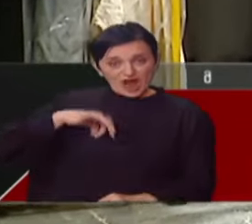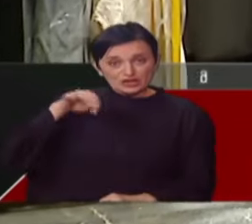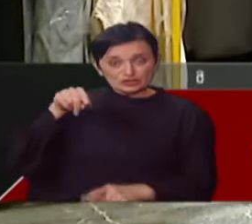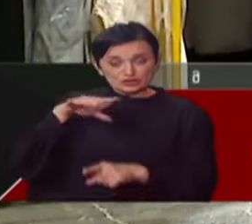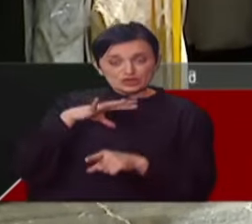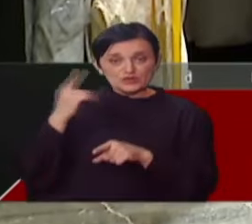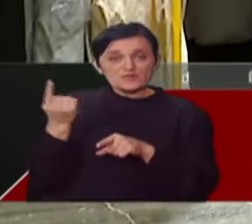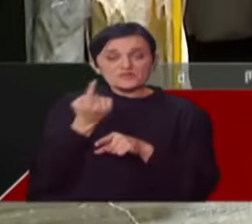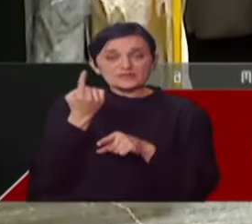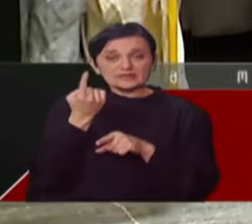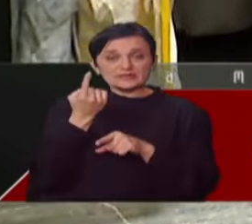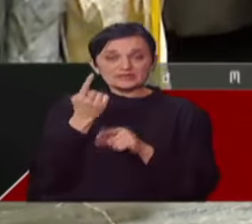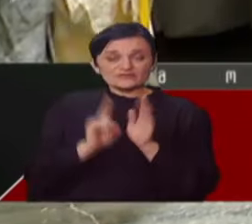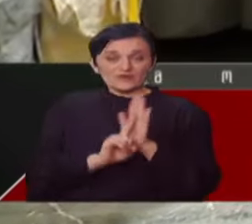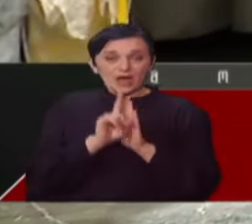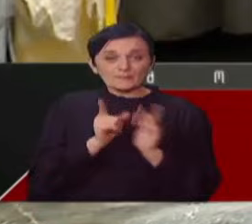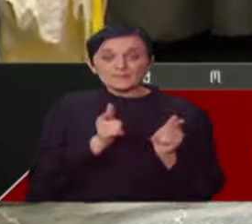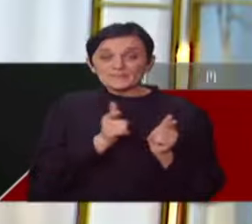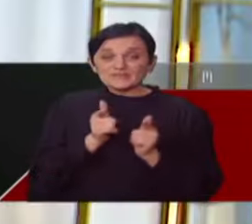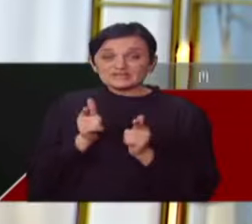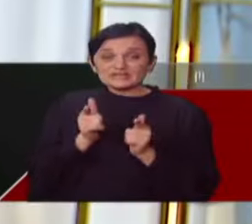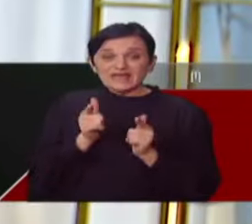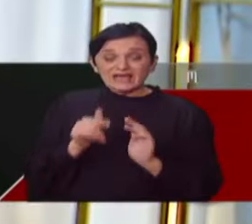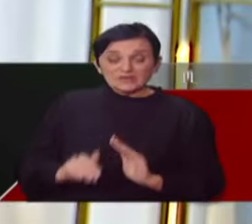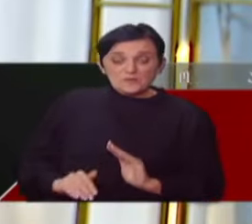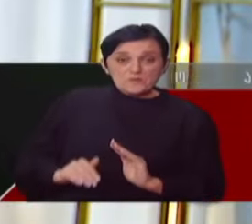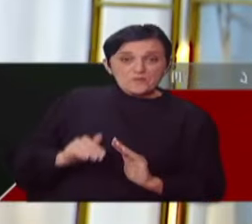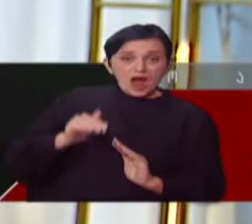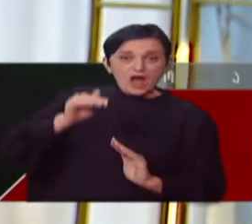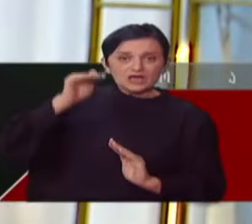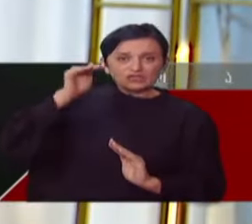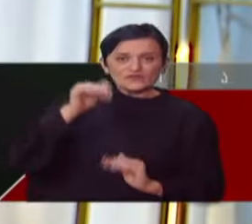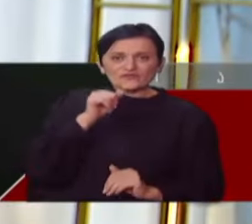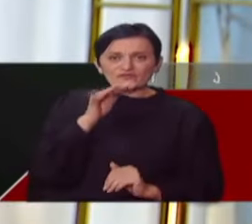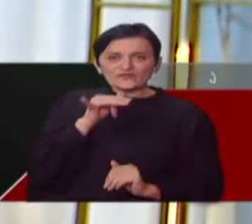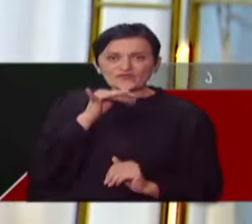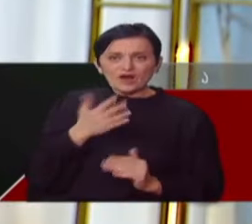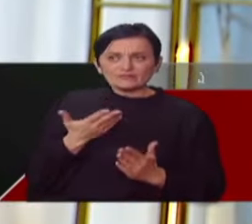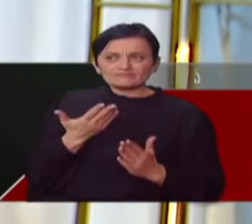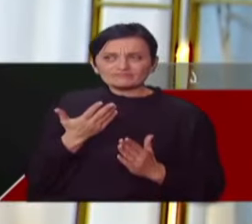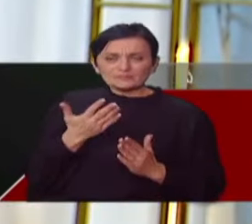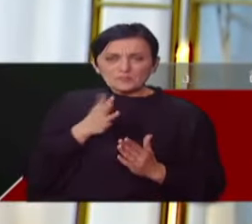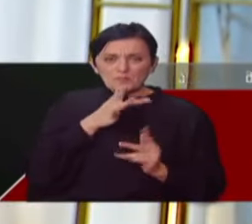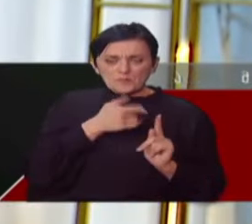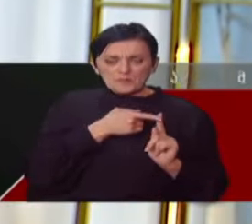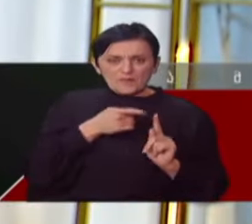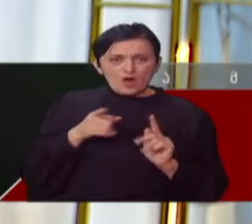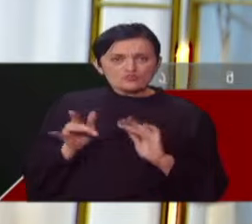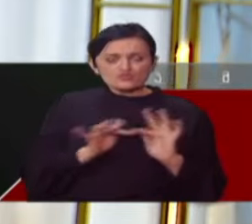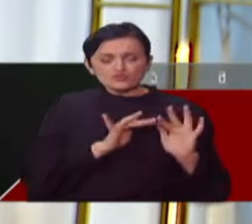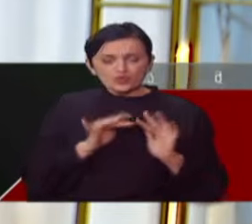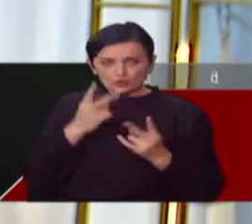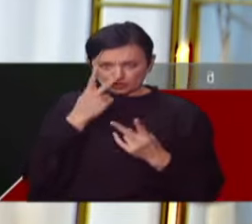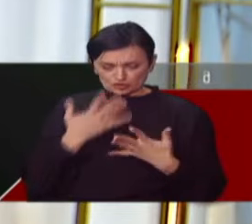დავიწყე ესე ვთქვათ მზადება. Პატარაობიდან თითქოს რაღაცა გაზრდის პერიოდში ეს პროცესი